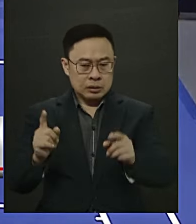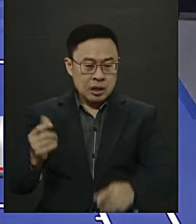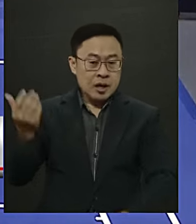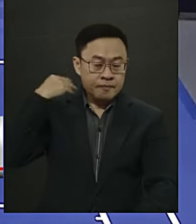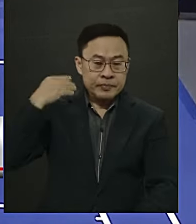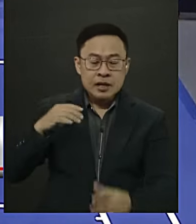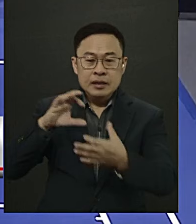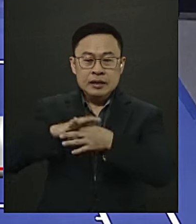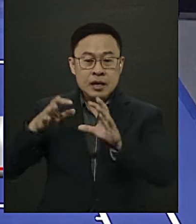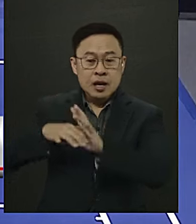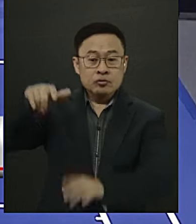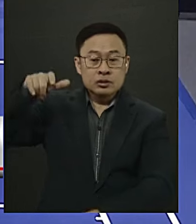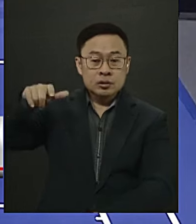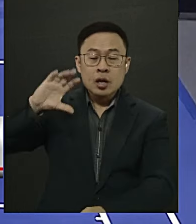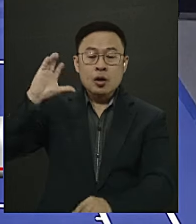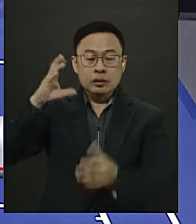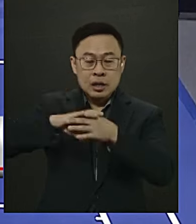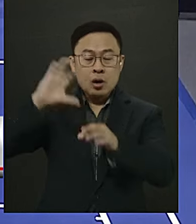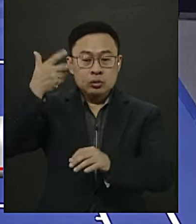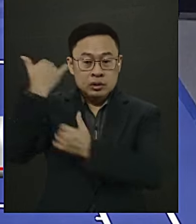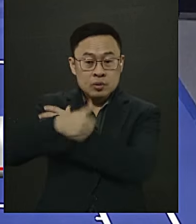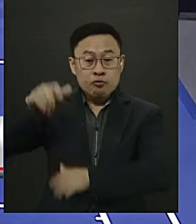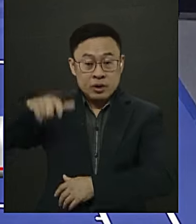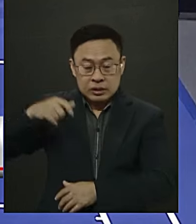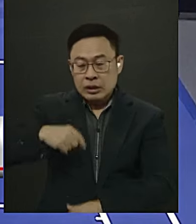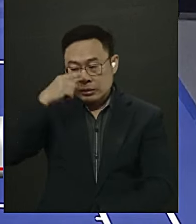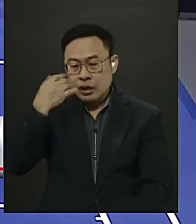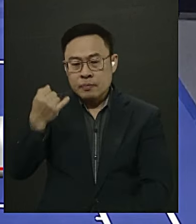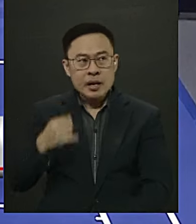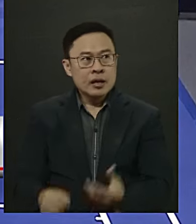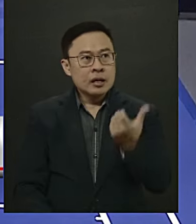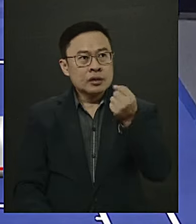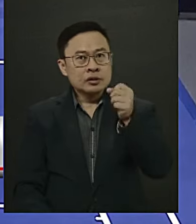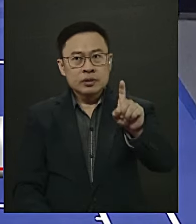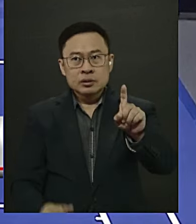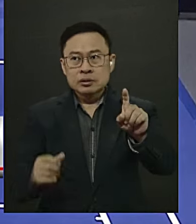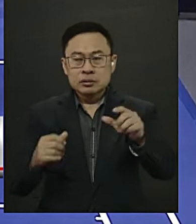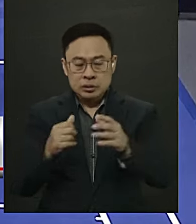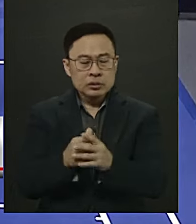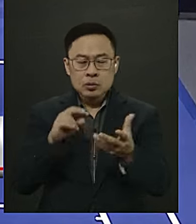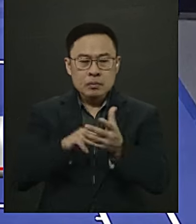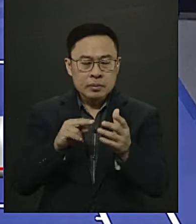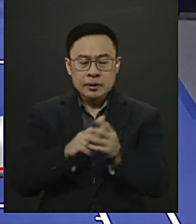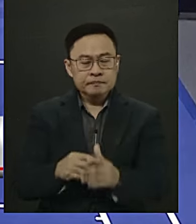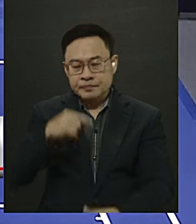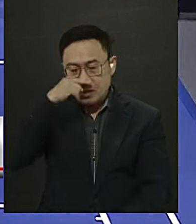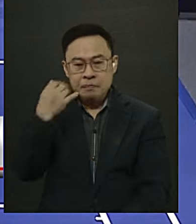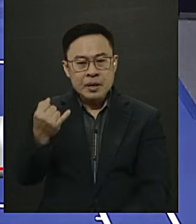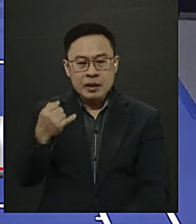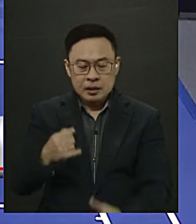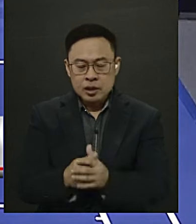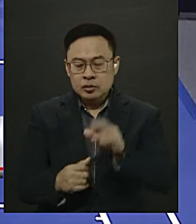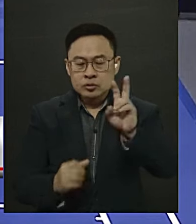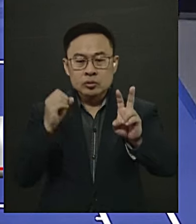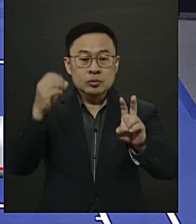11-21ทั้ง2เกม ถูกต้องแต่ตอนนั้นเราก็พยายามเต็มที่แต่ด้วยรูปร่างความเก่าประสบการณ์ด้วยนะคะอย่างที่บอกว่าเวลาเอ